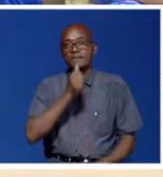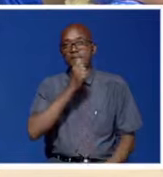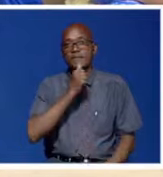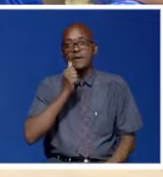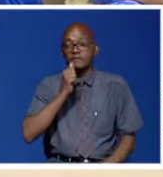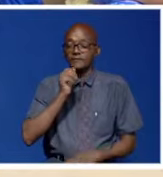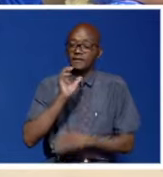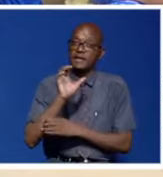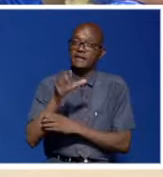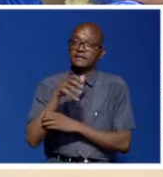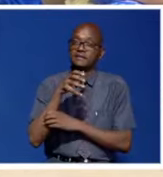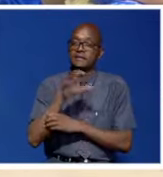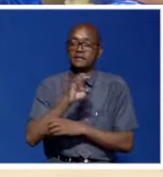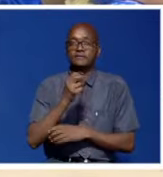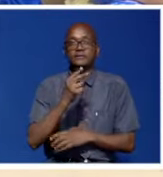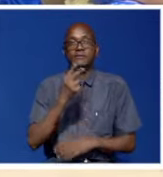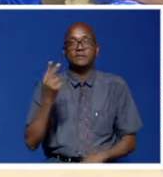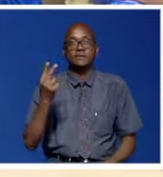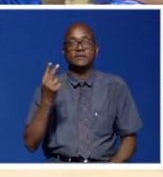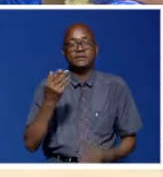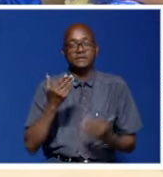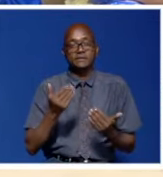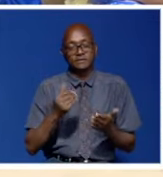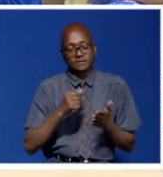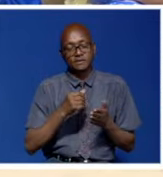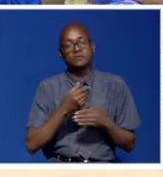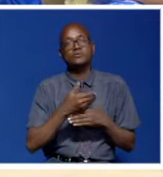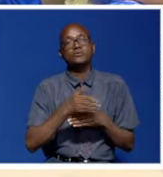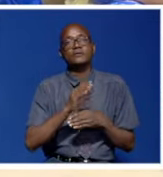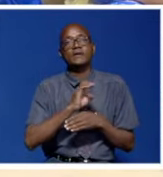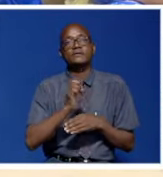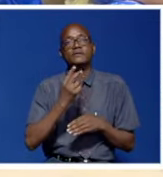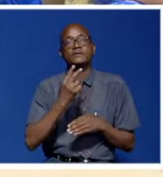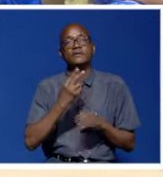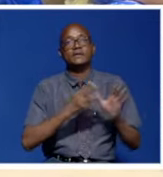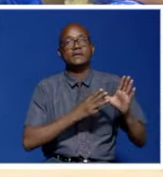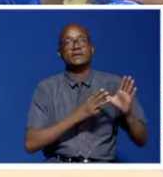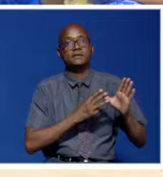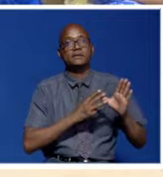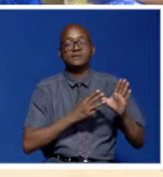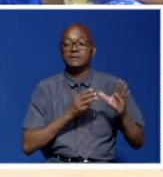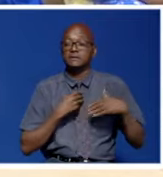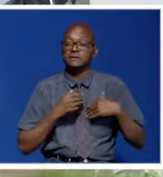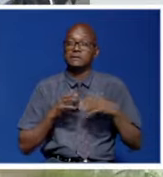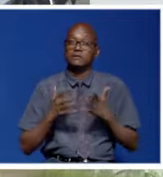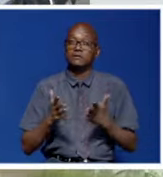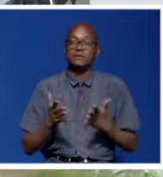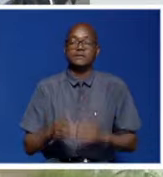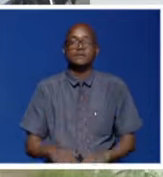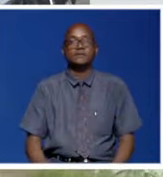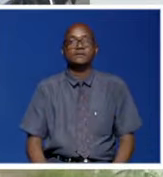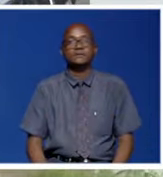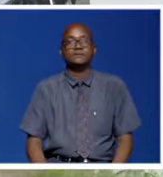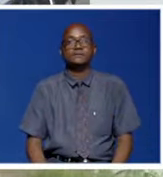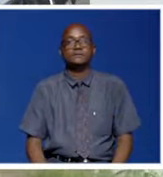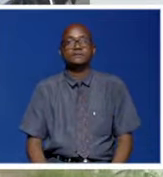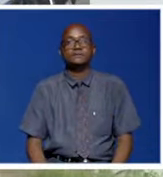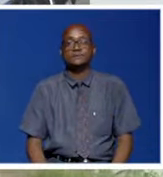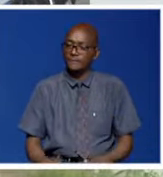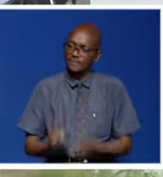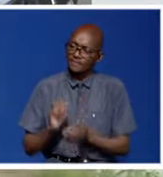sunflower 2022, lakini sasa hivi yanauzwa 2028. Kwa hiyo hali hii naona inaniogopesha kweli. Kila kitu kiko